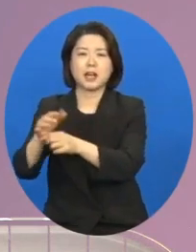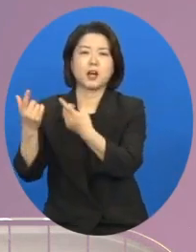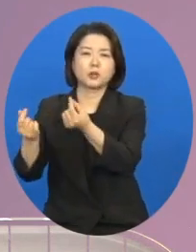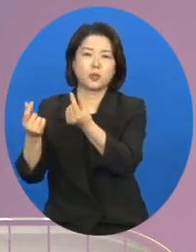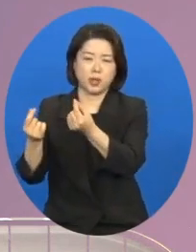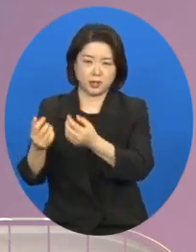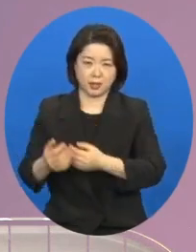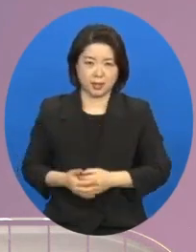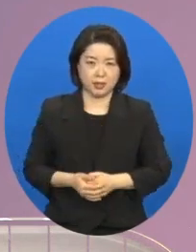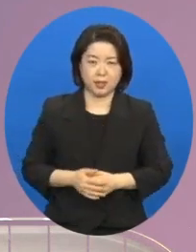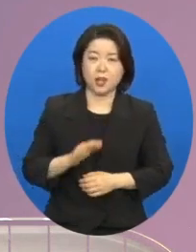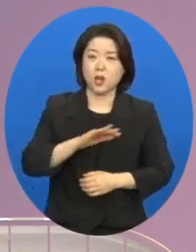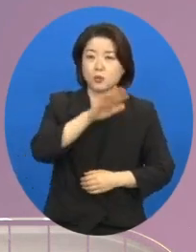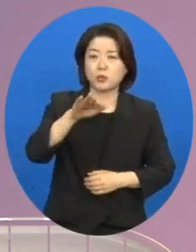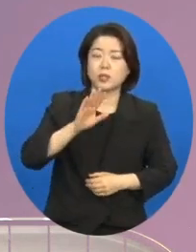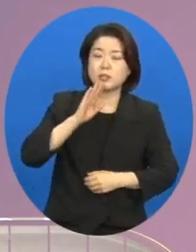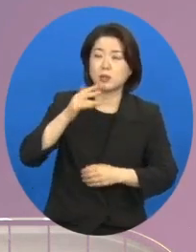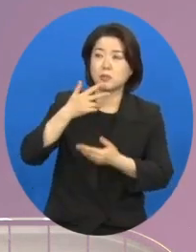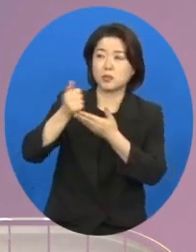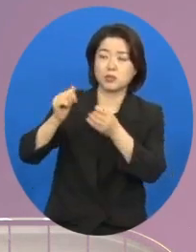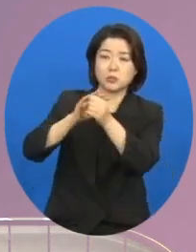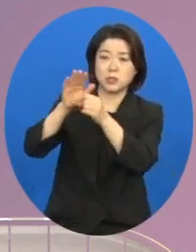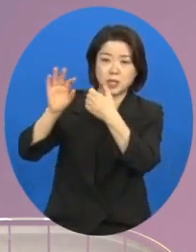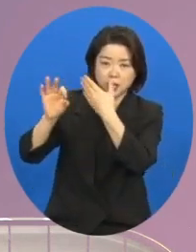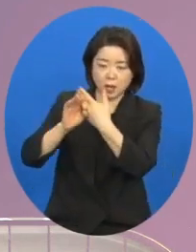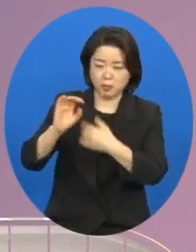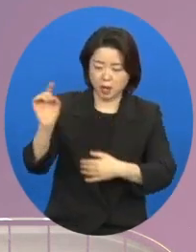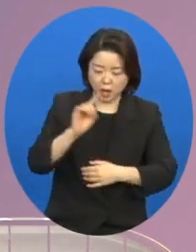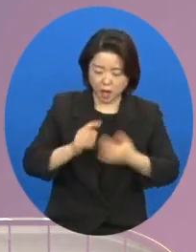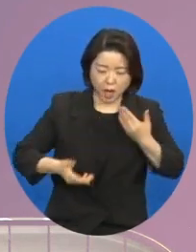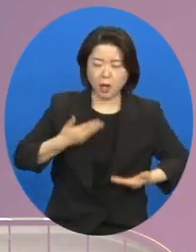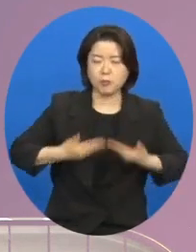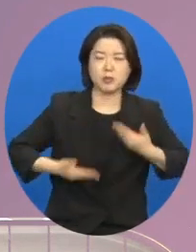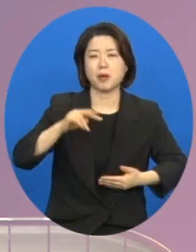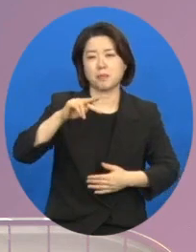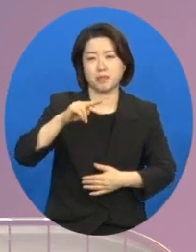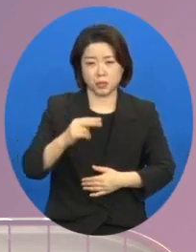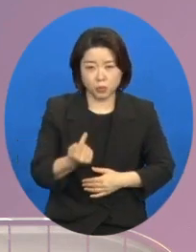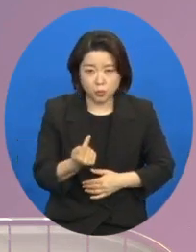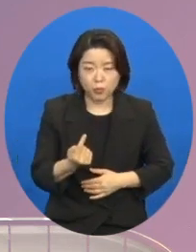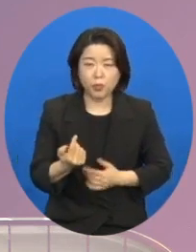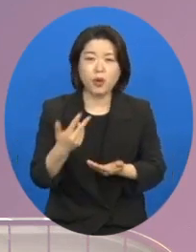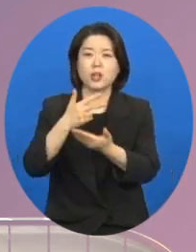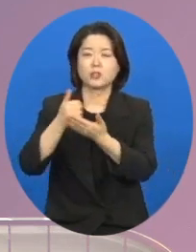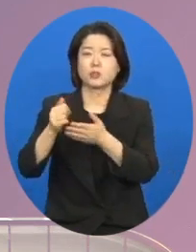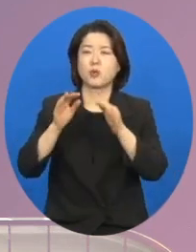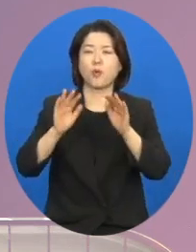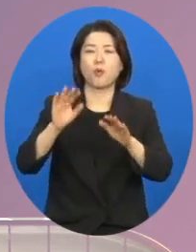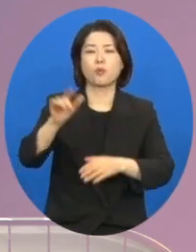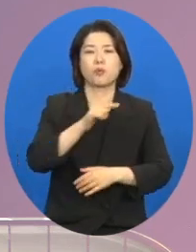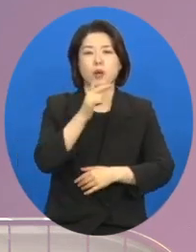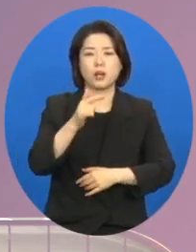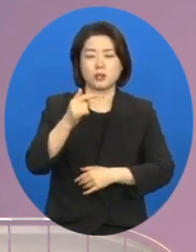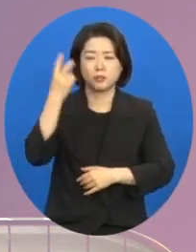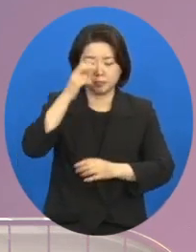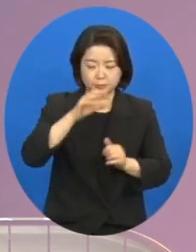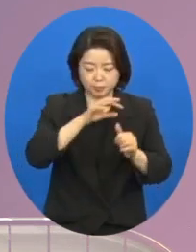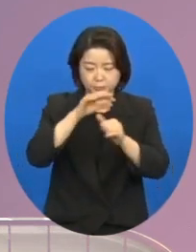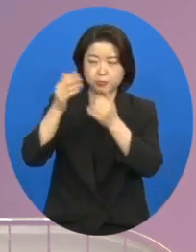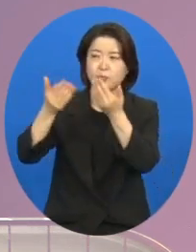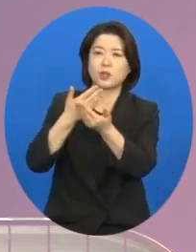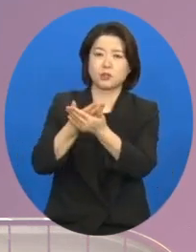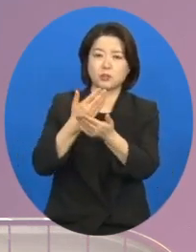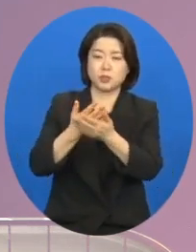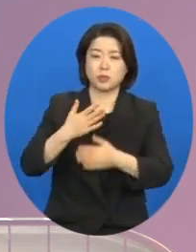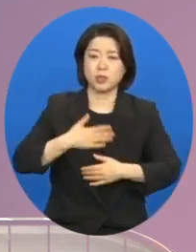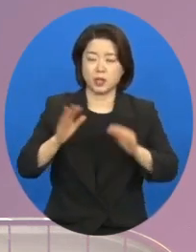우리가 주님을 정말 사랑하면 아무리 분주해도요, 아무리 바빠도요, 주님 오늘 하루를 지켜주십시오. 주님,